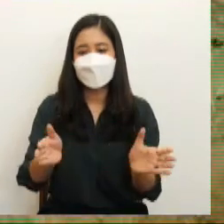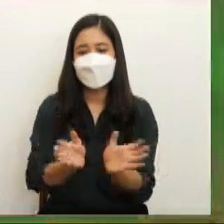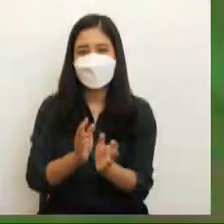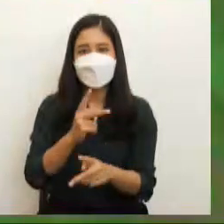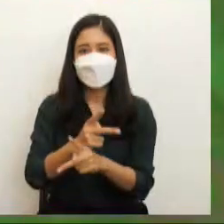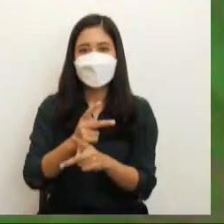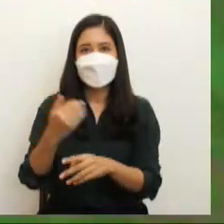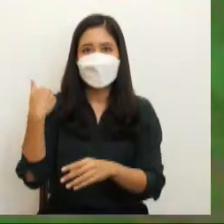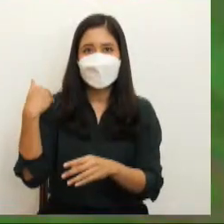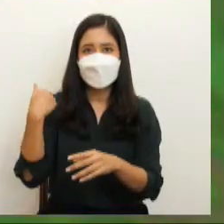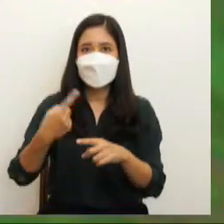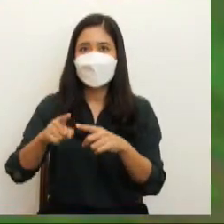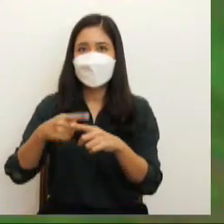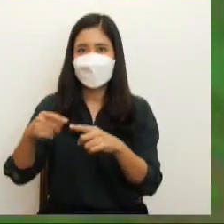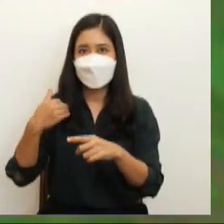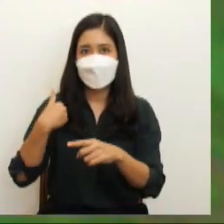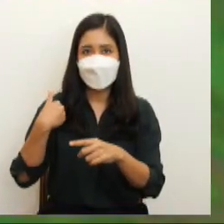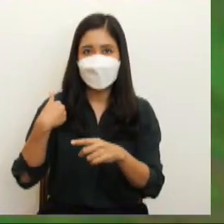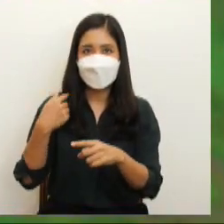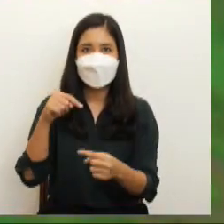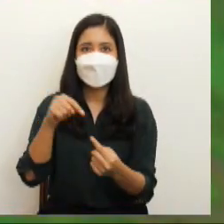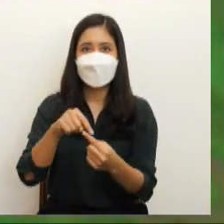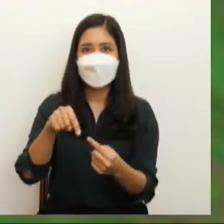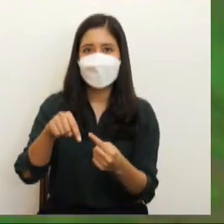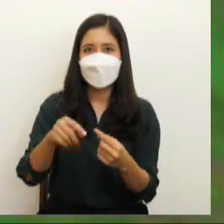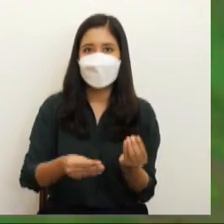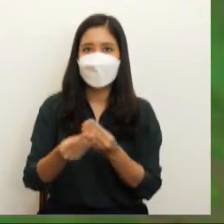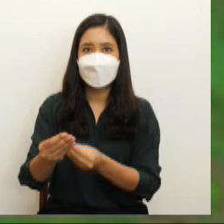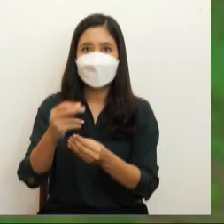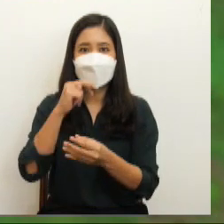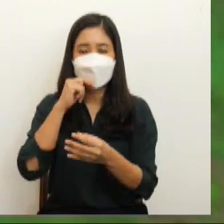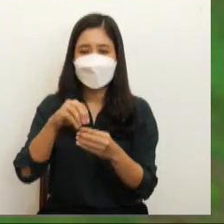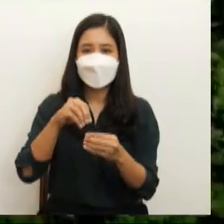จะมีอ่างตัวนี้เพื่อเป็นแหล่งเก็บกักน้ำเกิดขึ้นเพื่อให้ส่งน้ำในช่วงฤดูแ